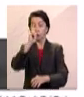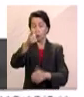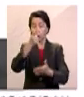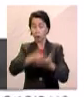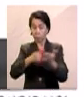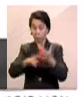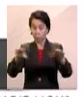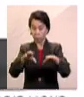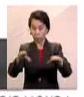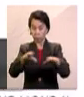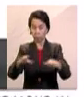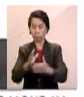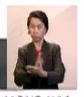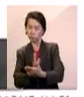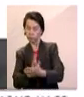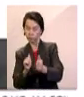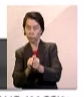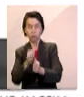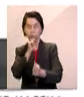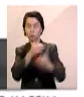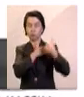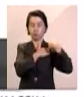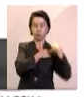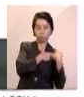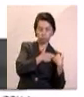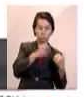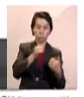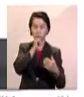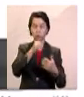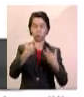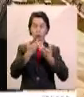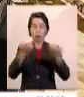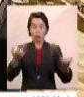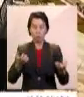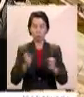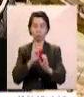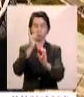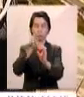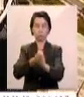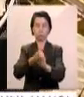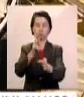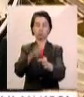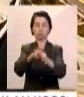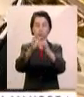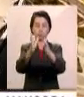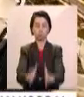sebarang pelaksanaan fee sanksi tidak membebankan dan mengekang penyertaan peserta.